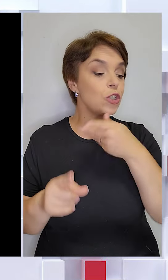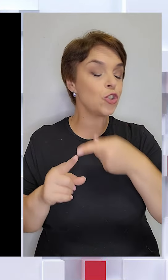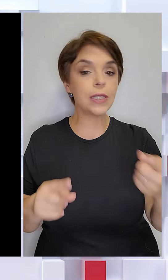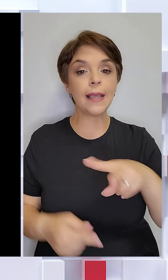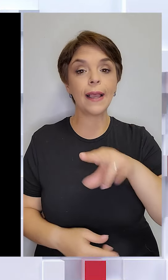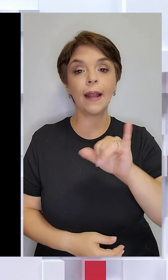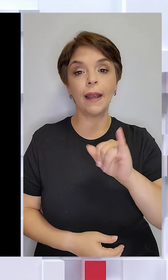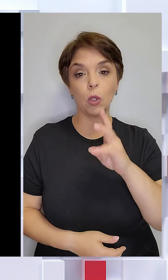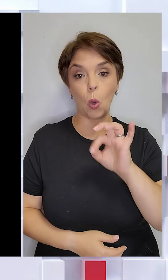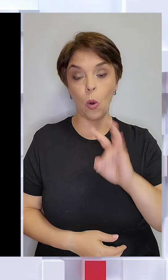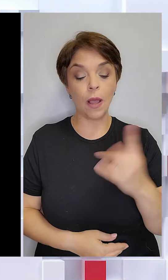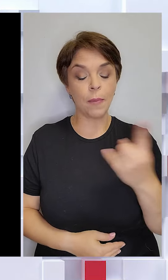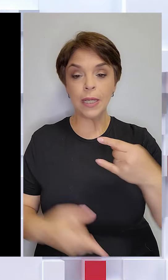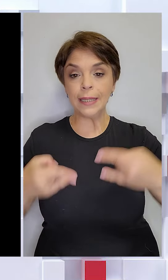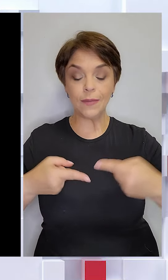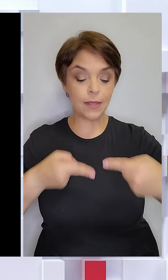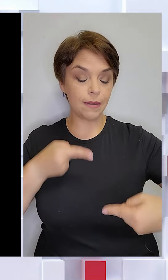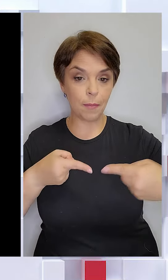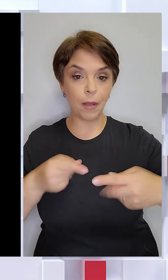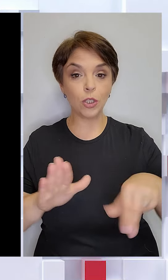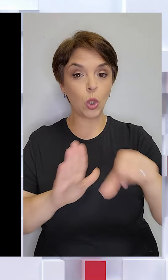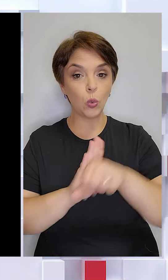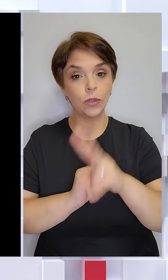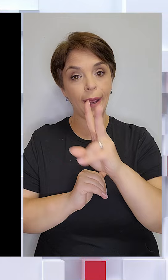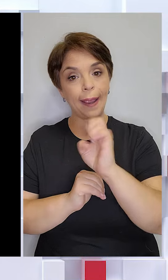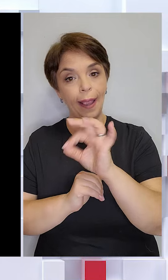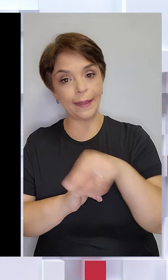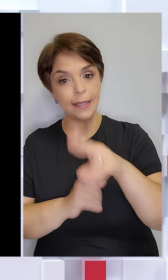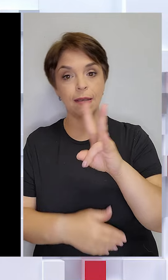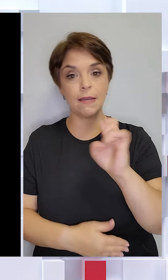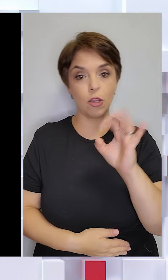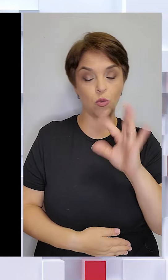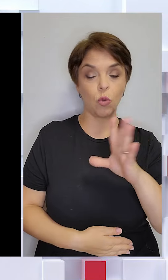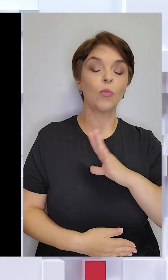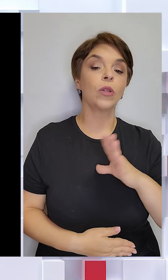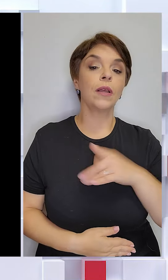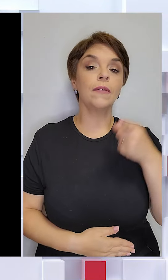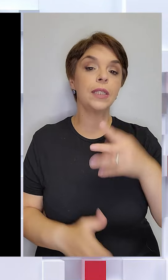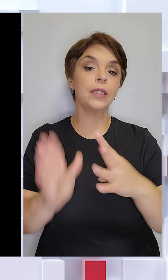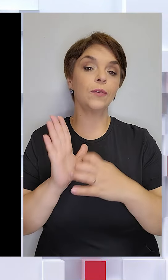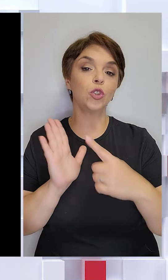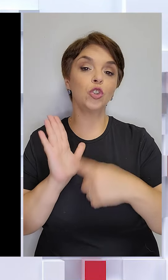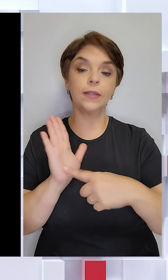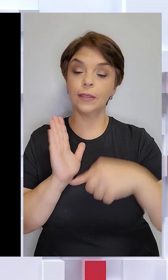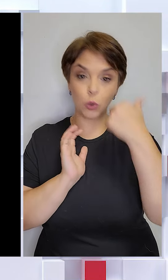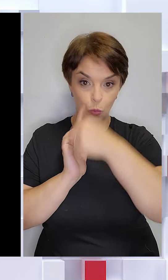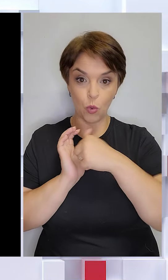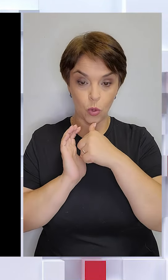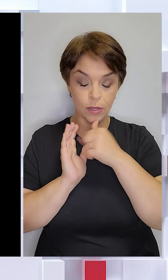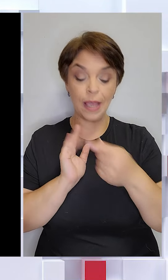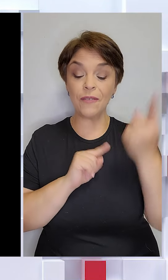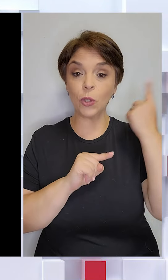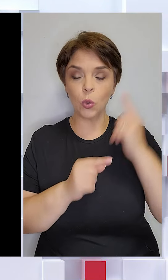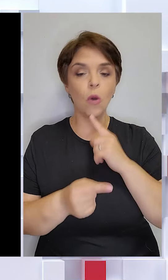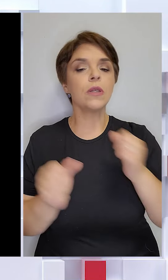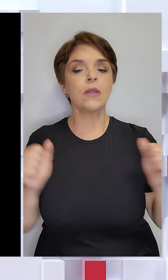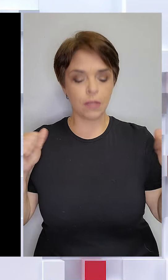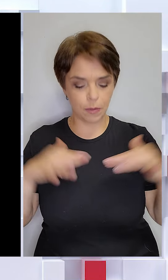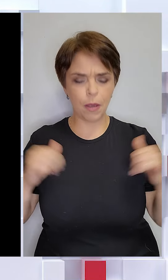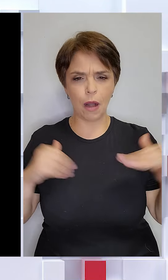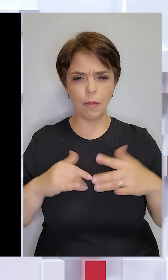часів Лінкольна. Перші телевізійні дебати за участі Кеннеді та Ніксона відбулися у 1960-му. І відтоді збирають